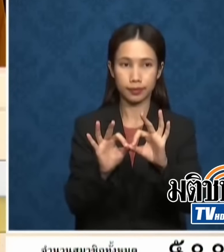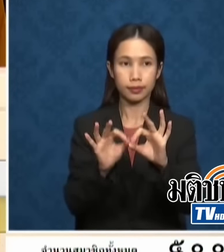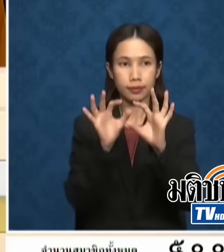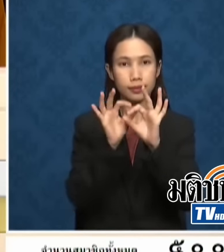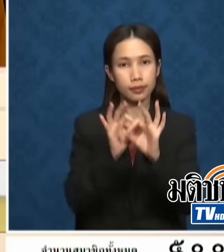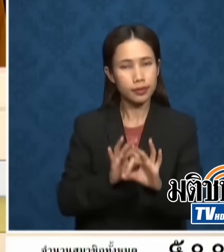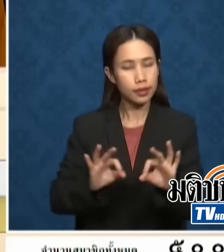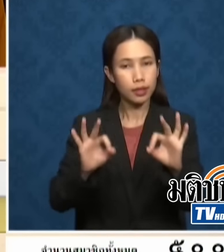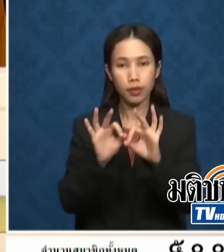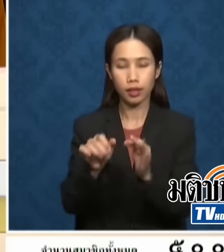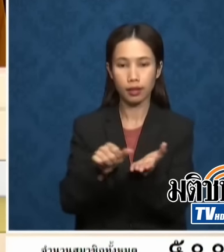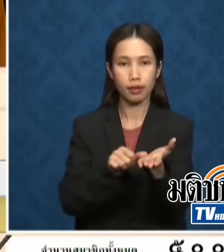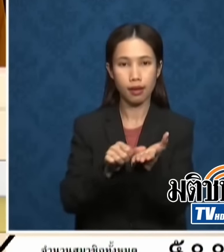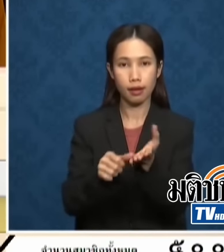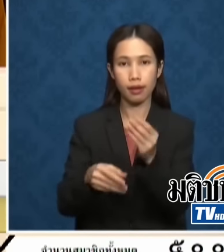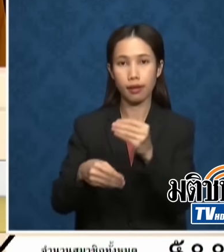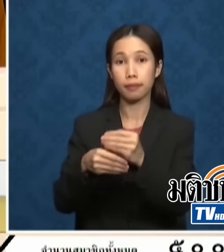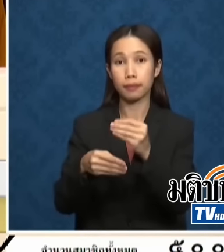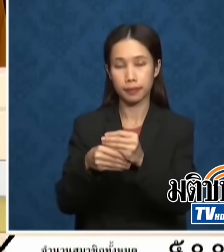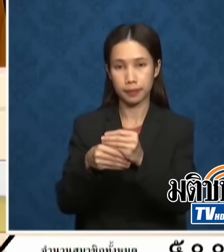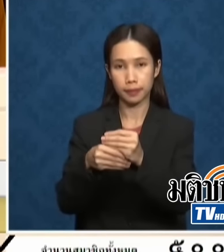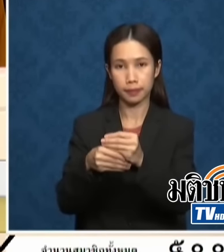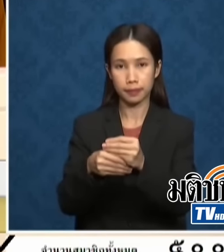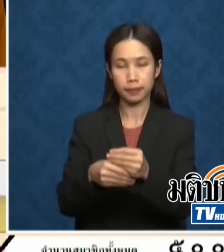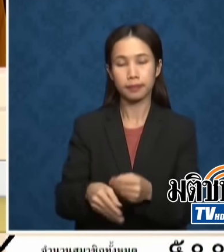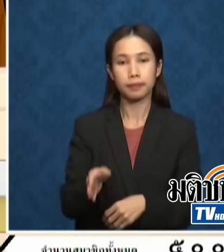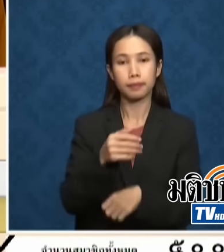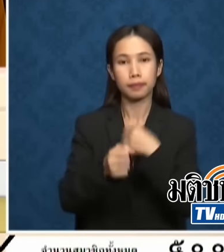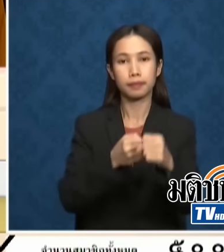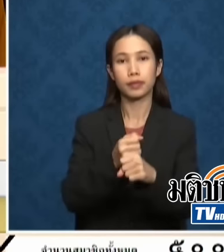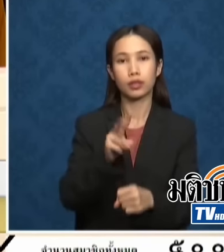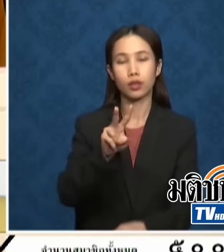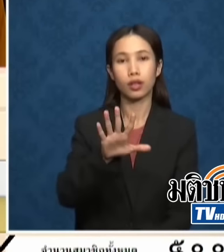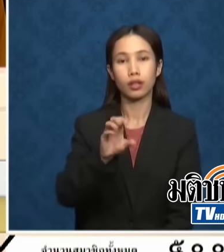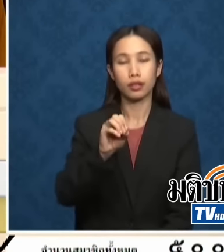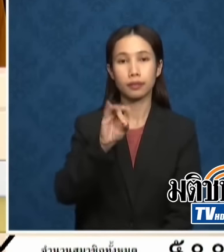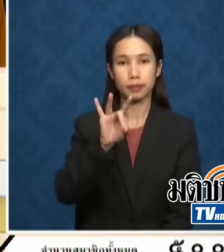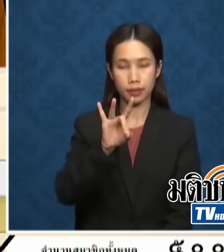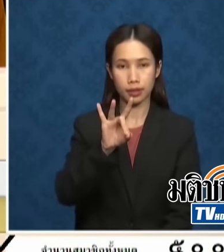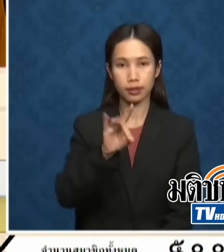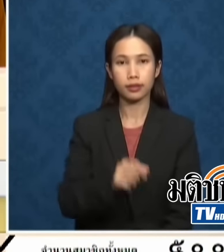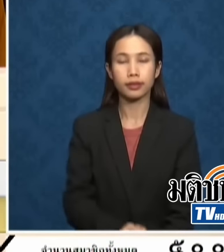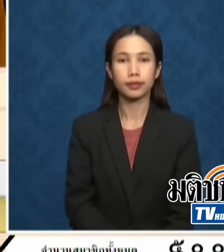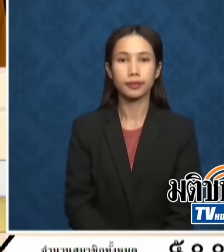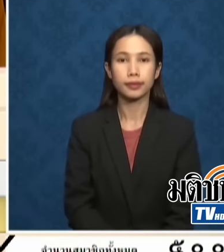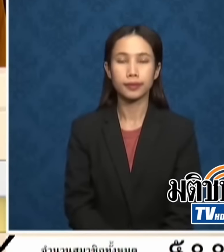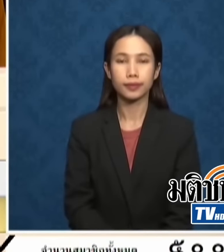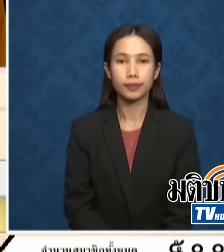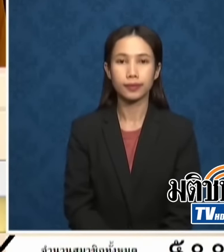คัญในการแก้ไขเพิ่มเติมพระราชกำหนดการประมงพ.ศ. 2558นะครับพอสังเขปดังต่อ